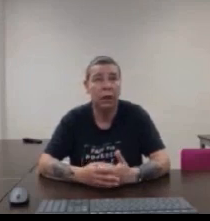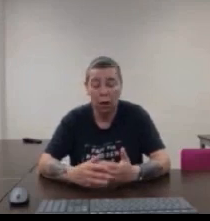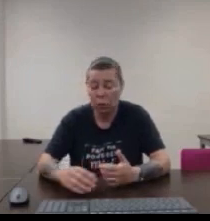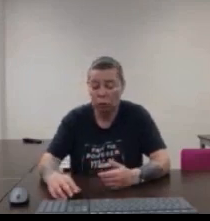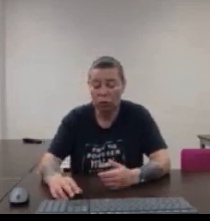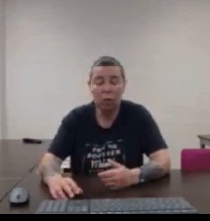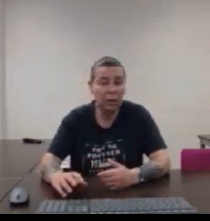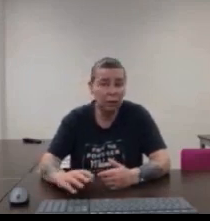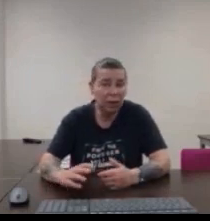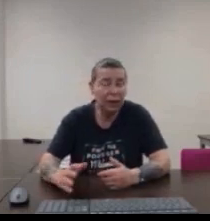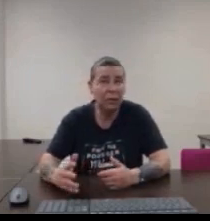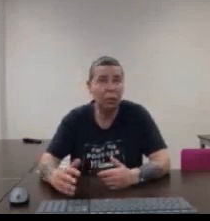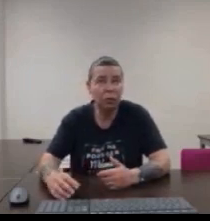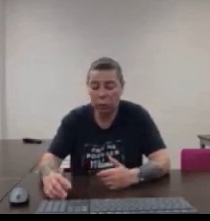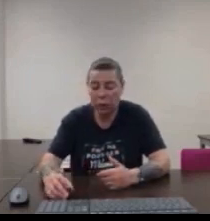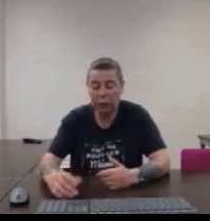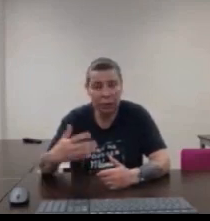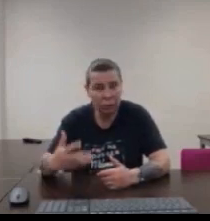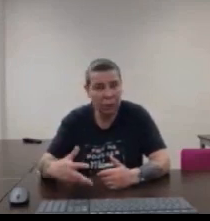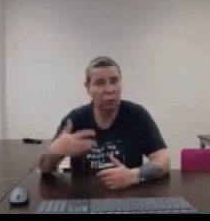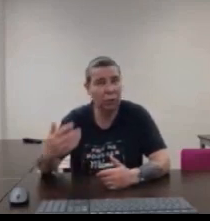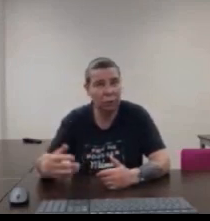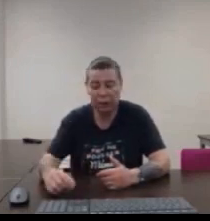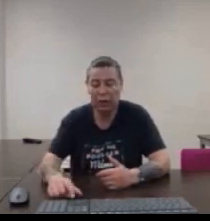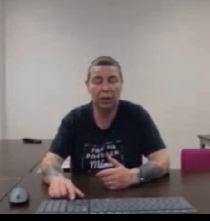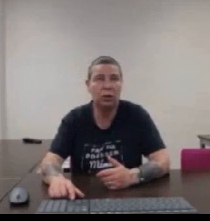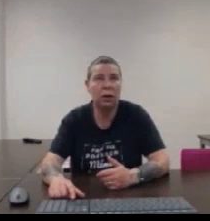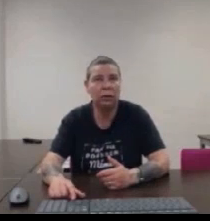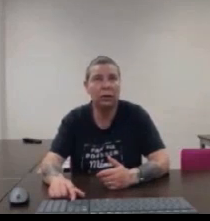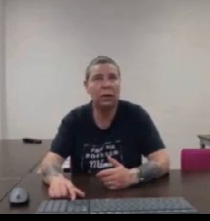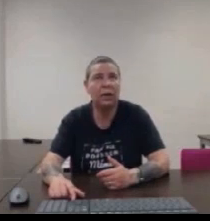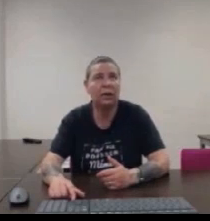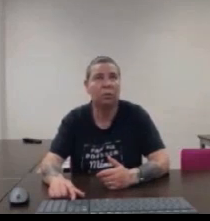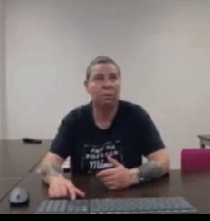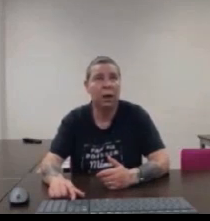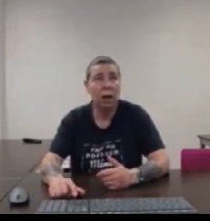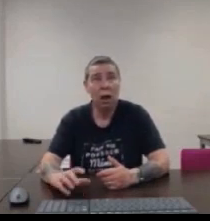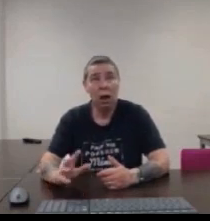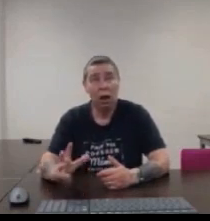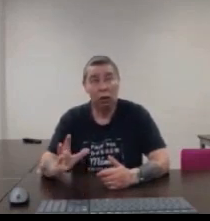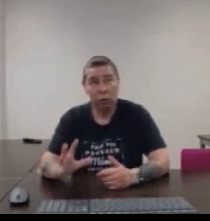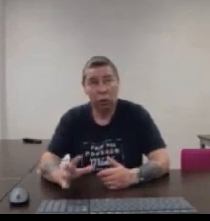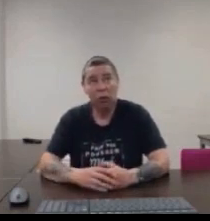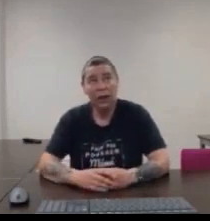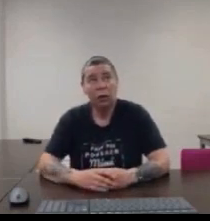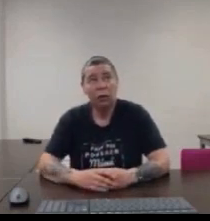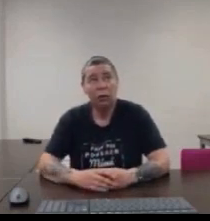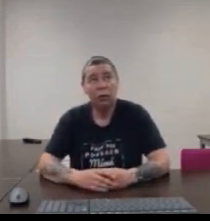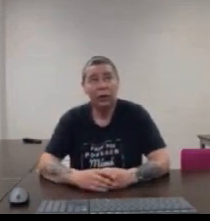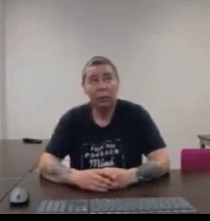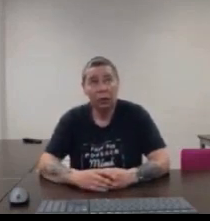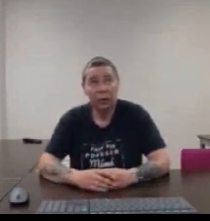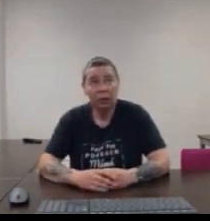aujourd'hui. Voilà. Donc, l'idée, c'est vraiment de vous donner des explications et des possibilités de choix quant à votre installation. Dans le